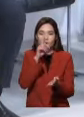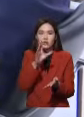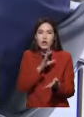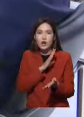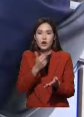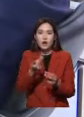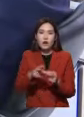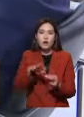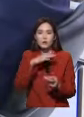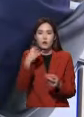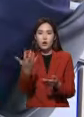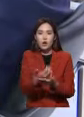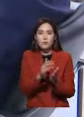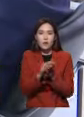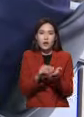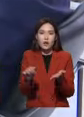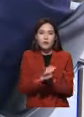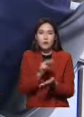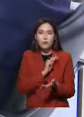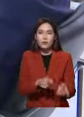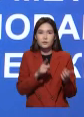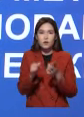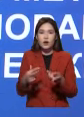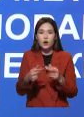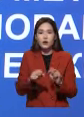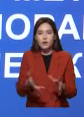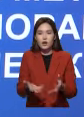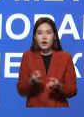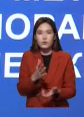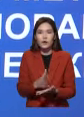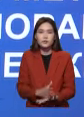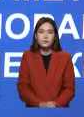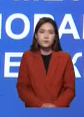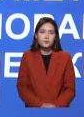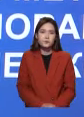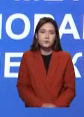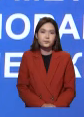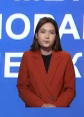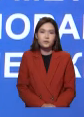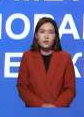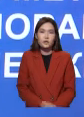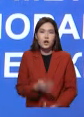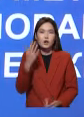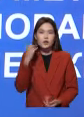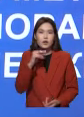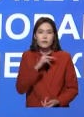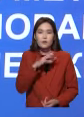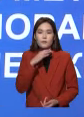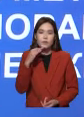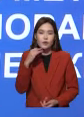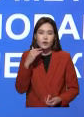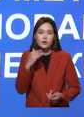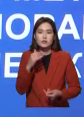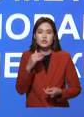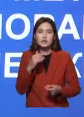тиісті төлемдерін алып, жеңіл жұмысқа ауысуға мүмкіндік алады. Заң жобасымен 4 көзден төленетін төлемдер,